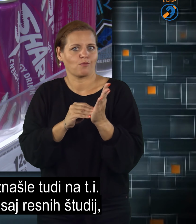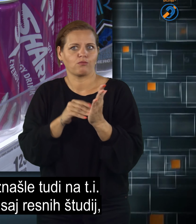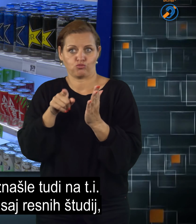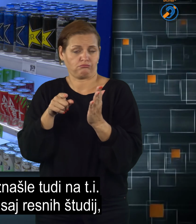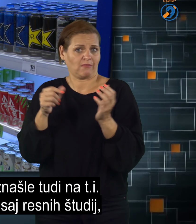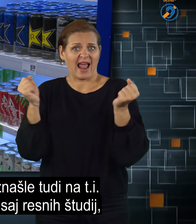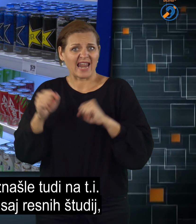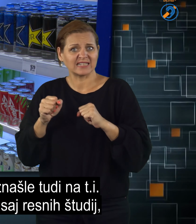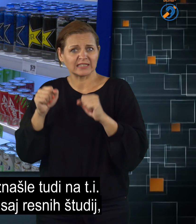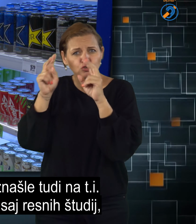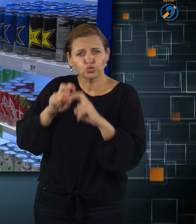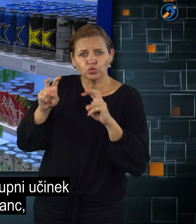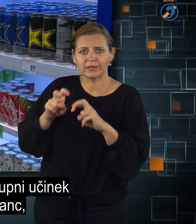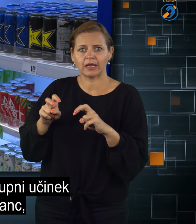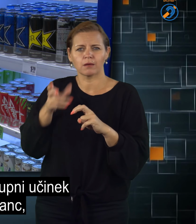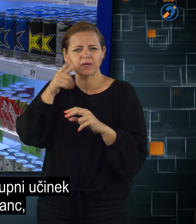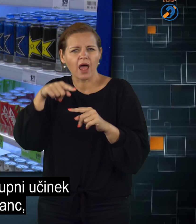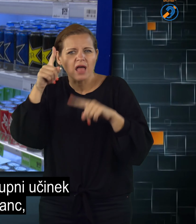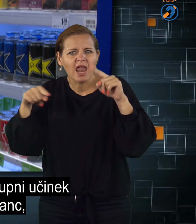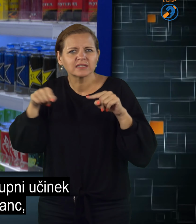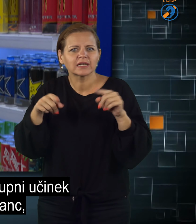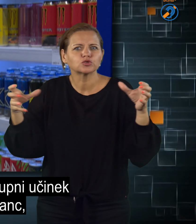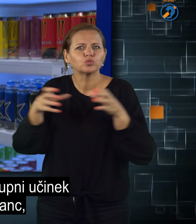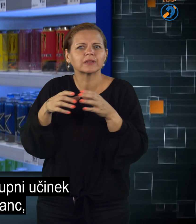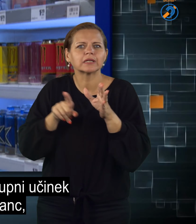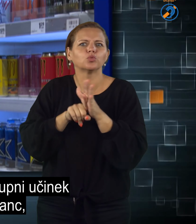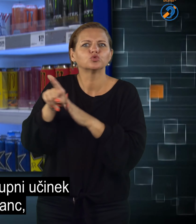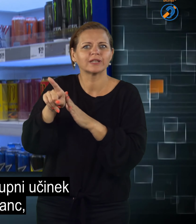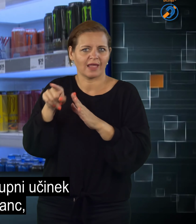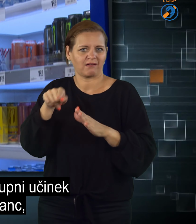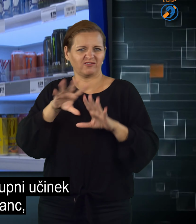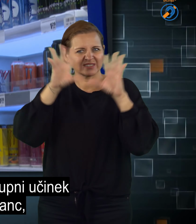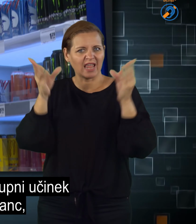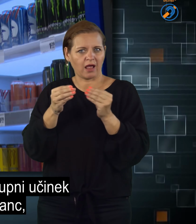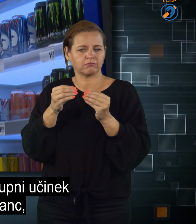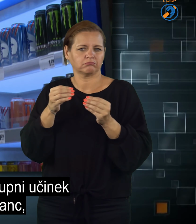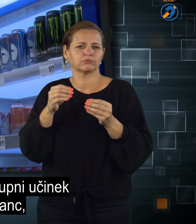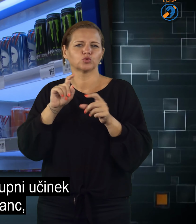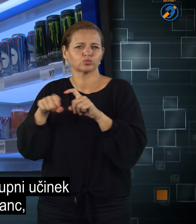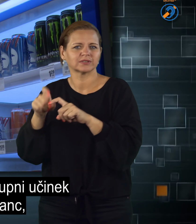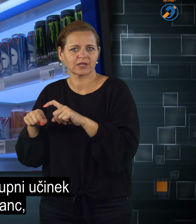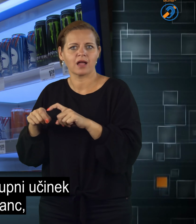analizirale skupni učinek vseh substanc, ki jih vsebujejo, skorajda ni.